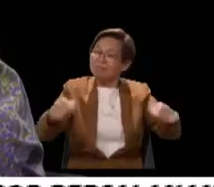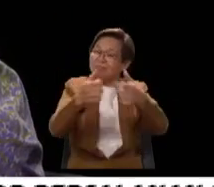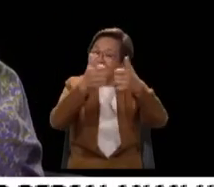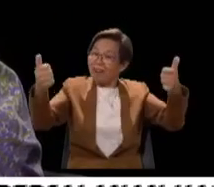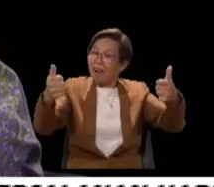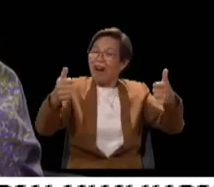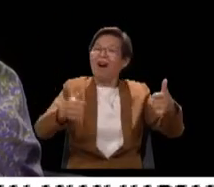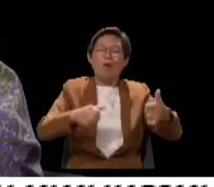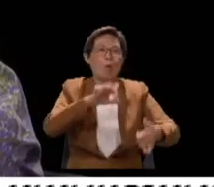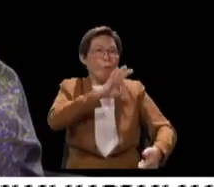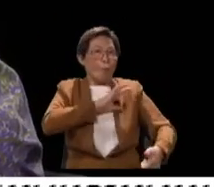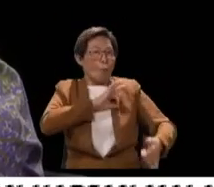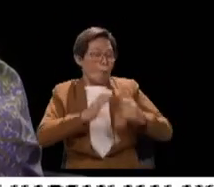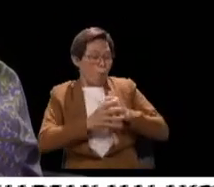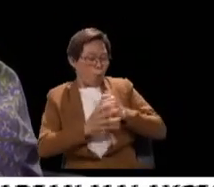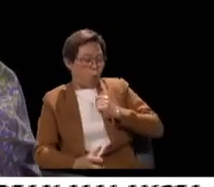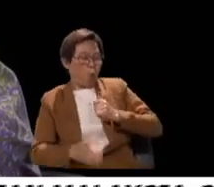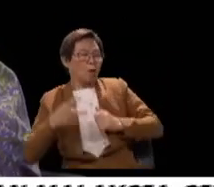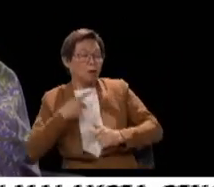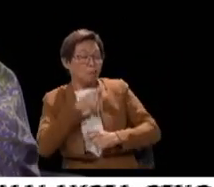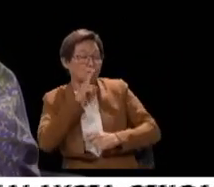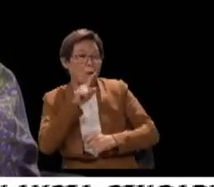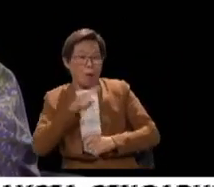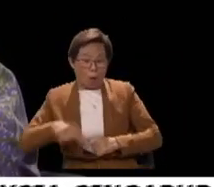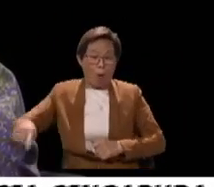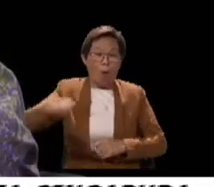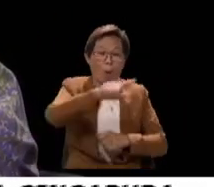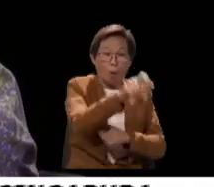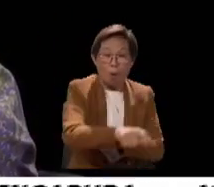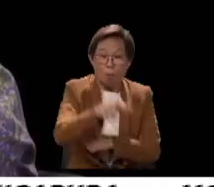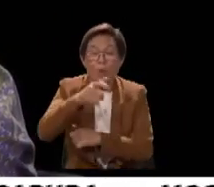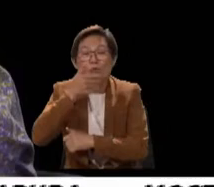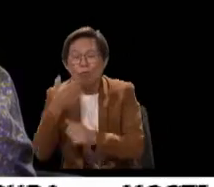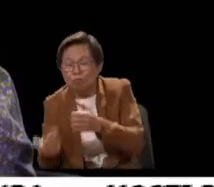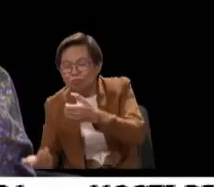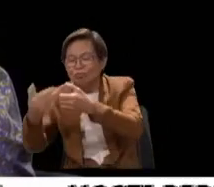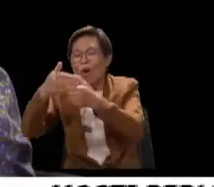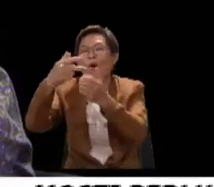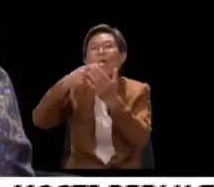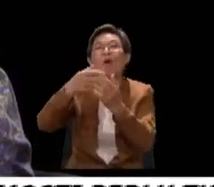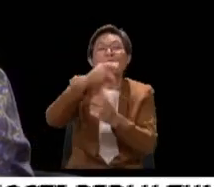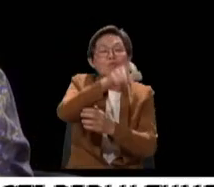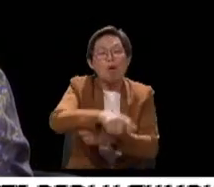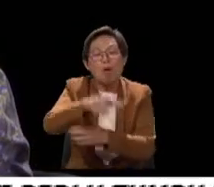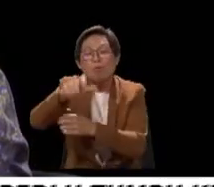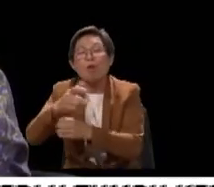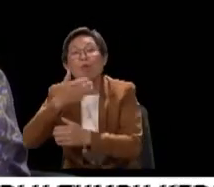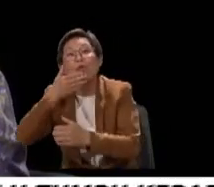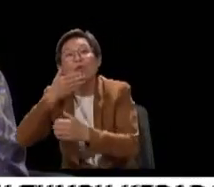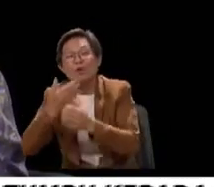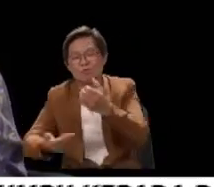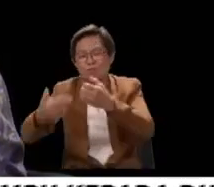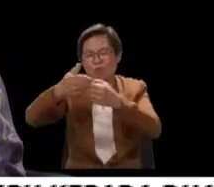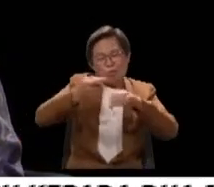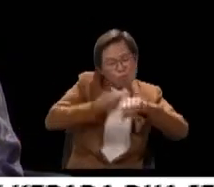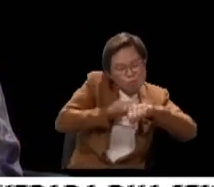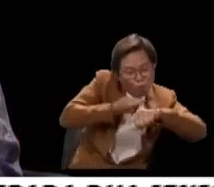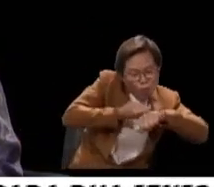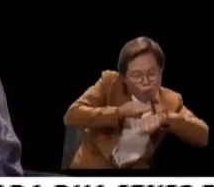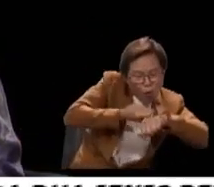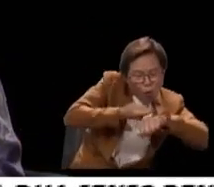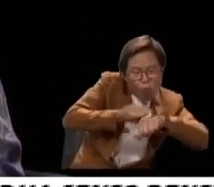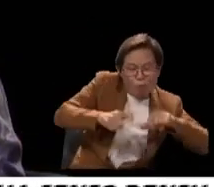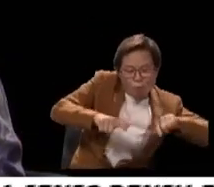kita nak memastikan bahawa orang-orang muda er untuk terlibat dalam program apa ni ukiran kayu dan juga perabut kayu ini